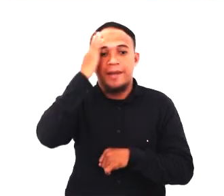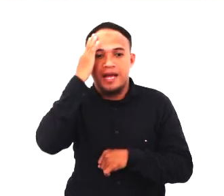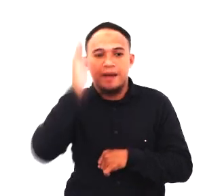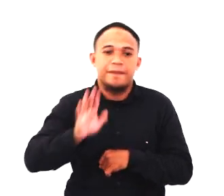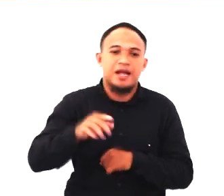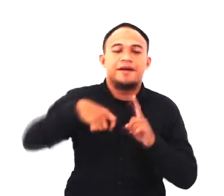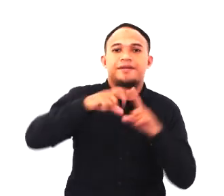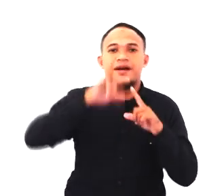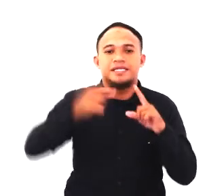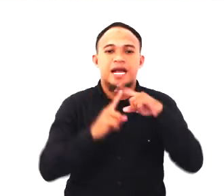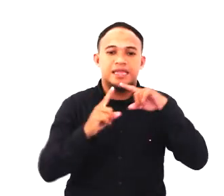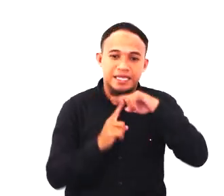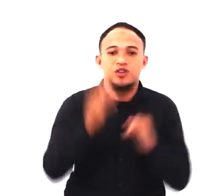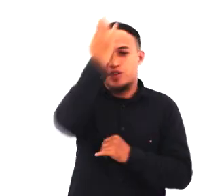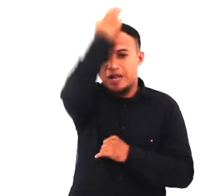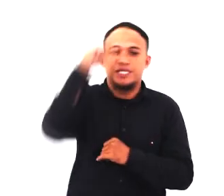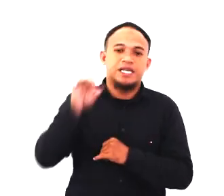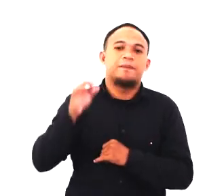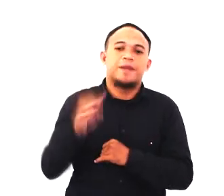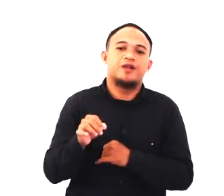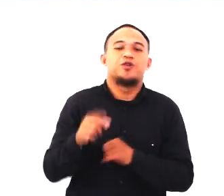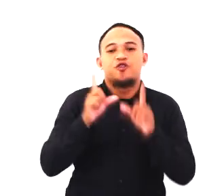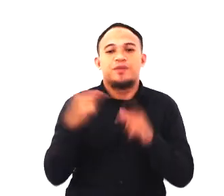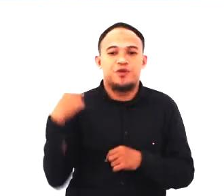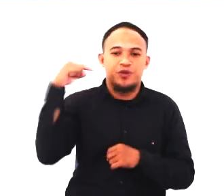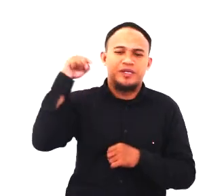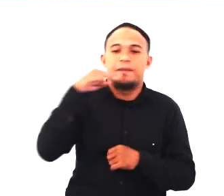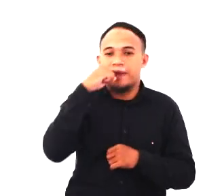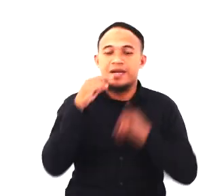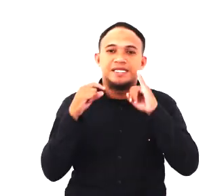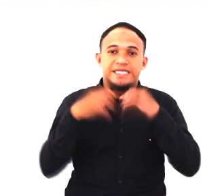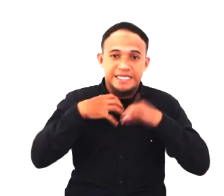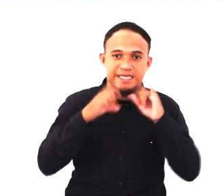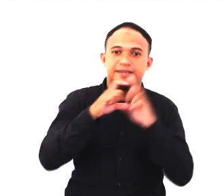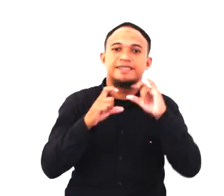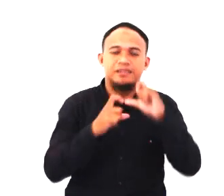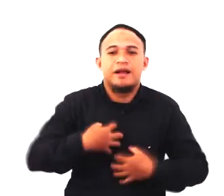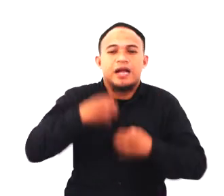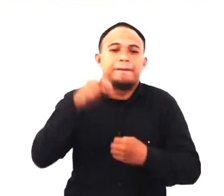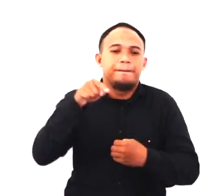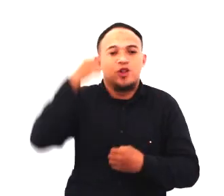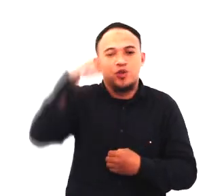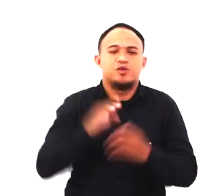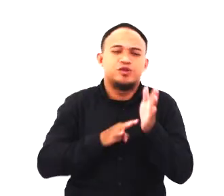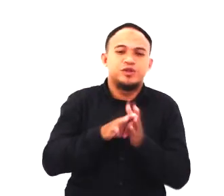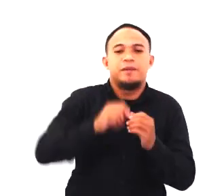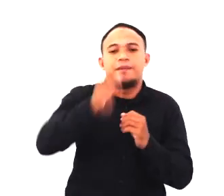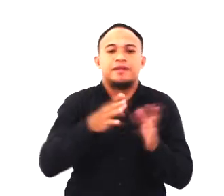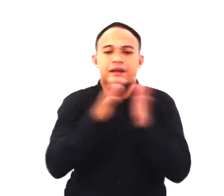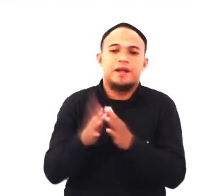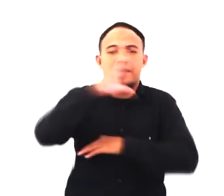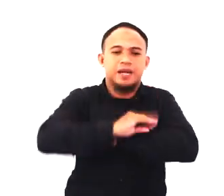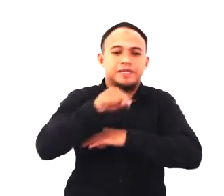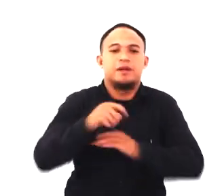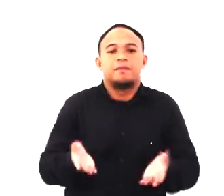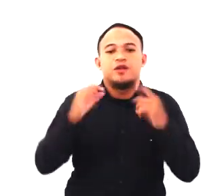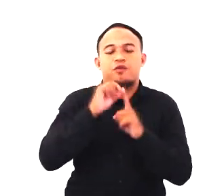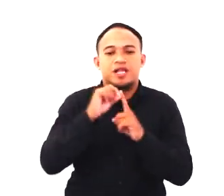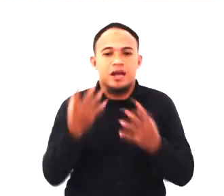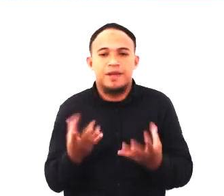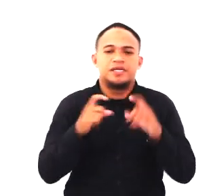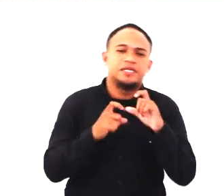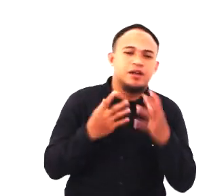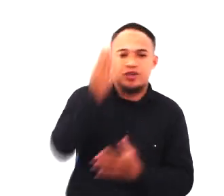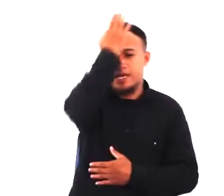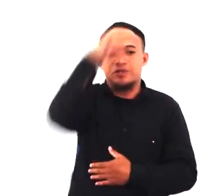memberikan pendampingan dalam pelaksanaan pembangunan proyek-proyek strategis di Gorontalo sehingga aparatur di tingkat